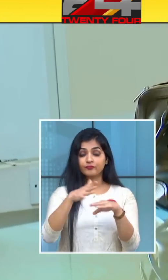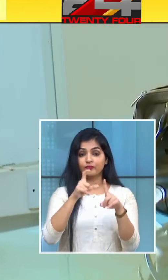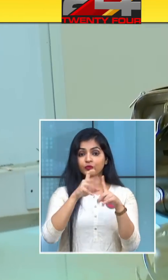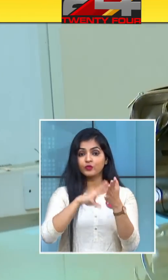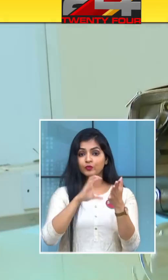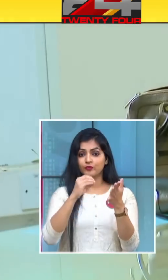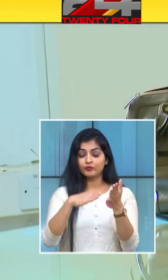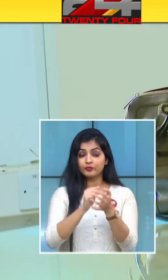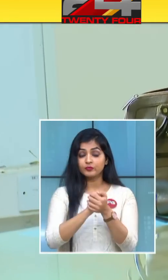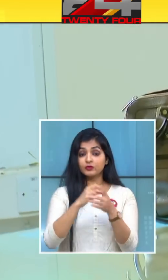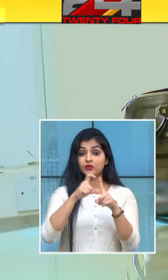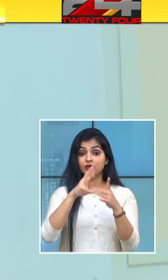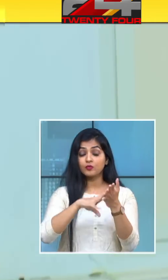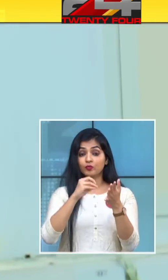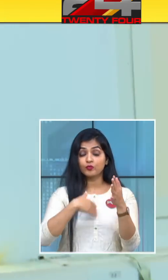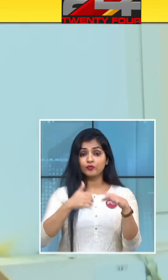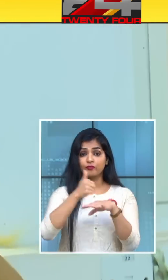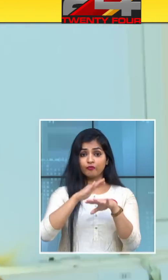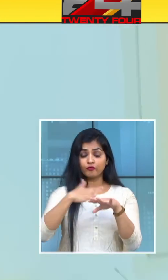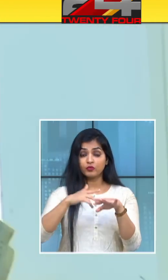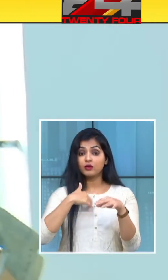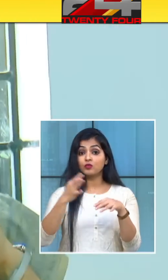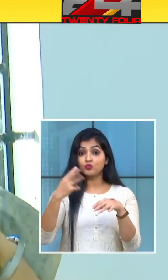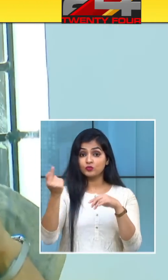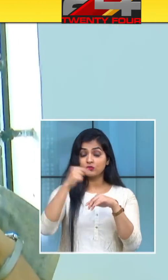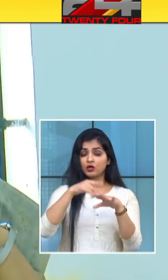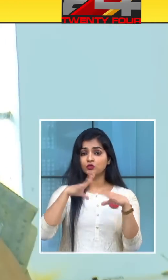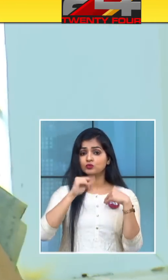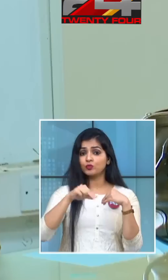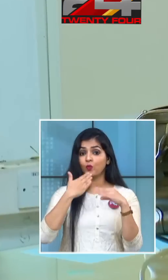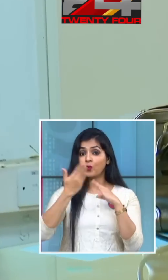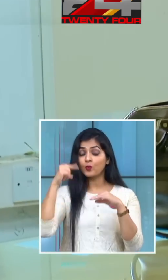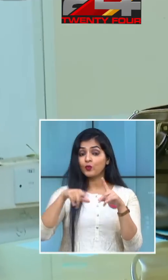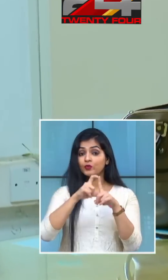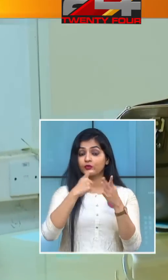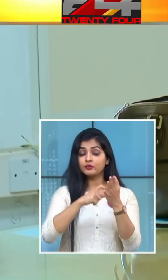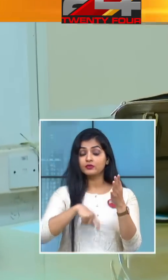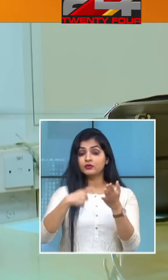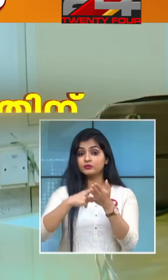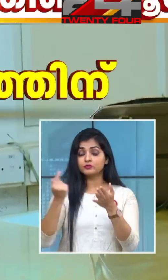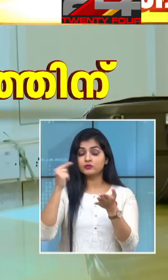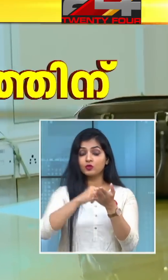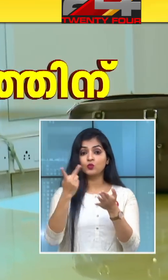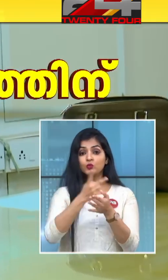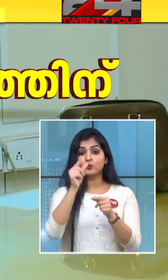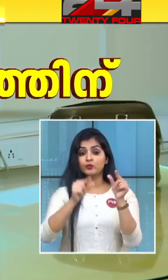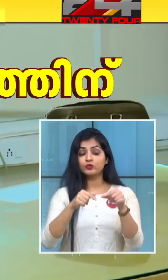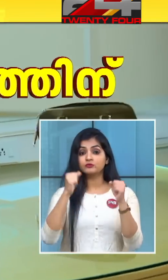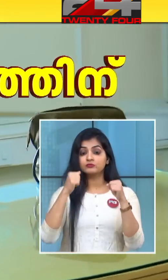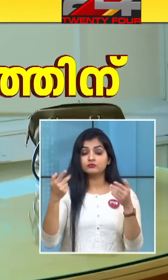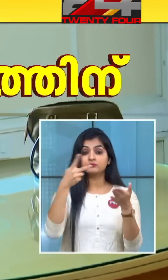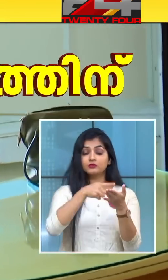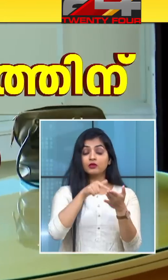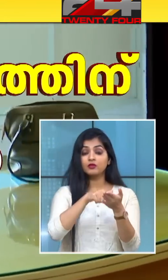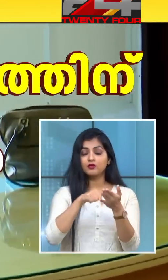ഈ പദവി ഒഴിഞ്ഞുകൊടുക്കില്ലെന്ന് നിലവിലെ DMO ഡോക്ടർ N രാജേന്ദ്രൻ തർക്കിക്കുകയും 2 ദിവസമായി ഇരുവരും DMO ഓഫീസിൽ രാവിലെ മുതൽ എത്തി പരസ്പരം അങ്ങോട്ടും ഇങ്ങോട്ടും